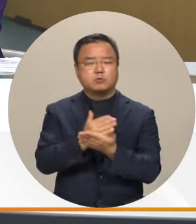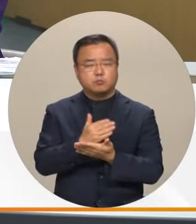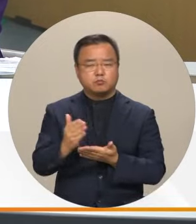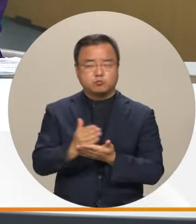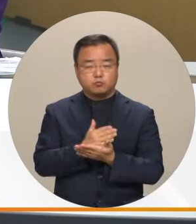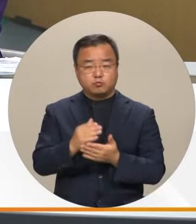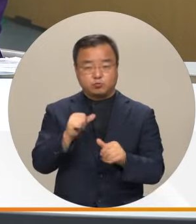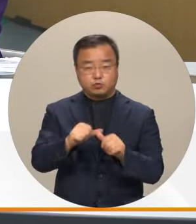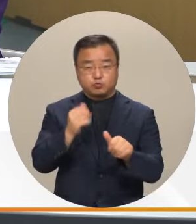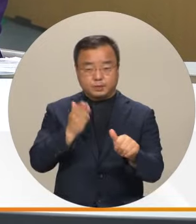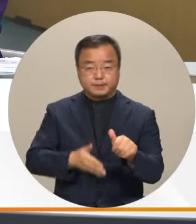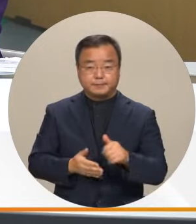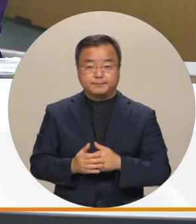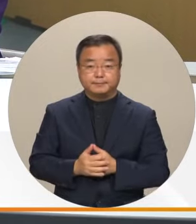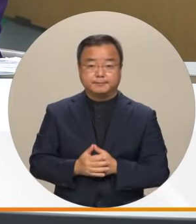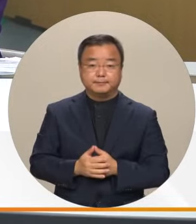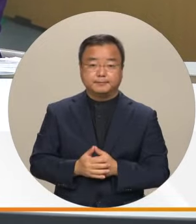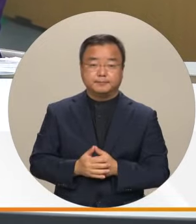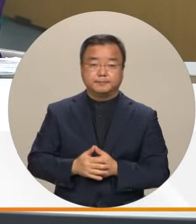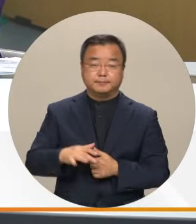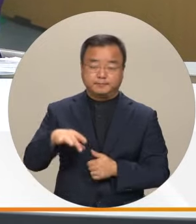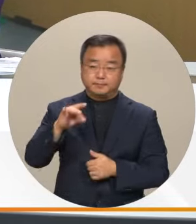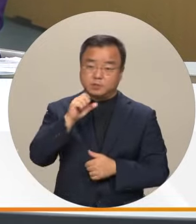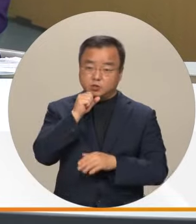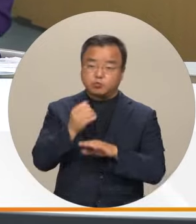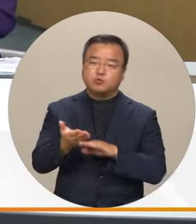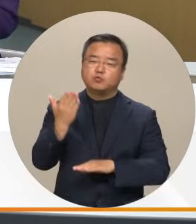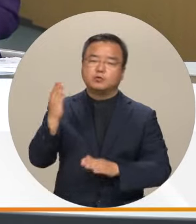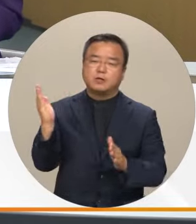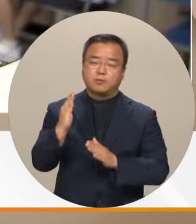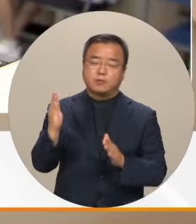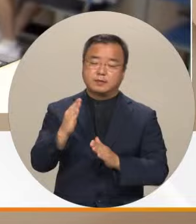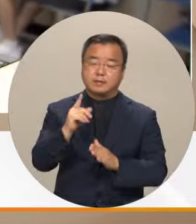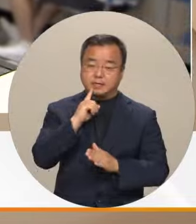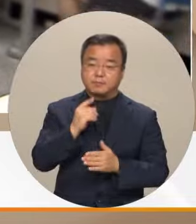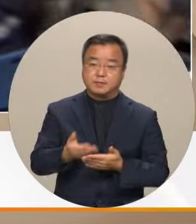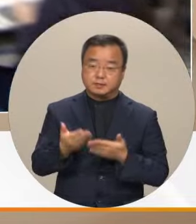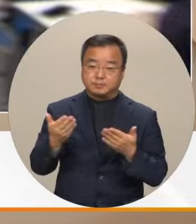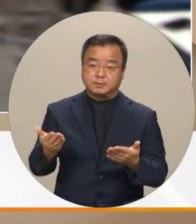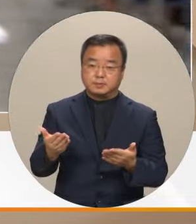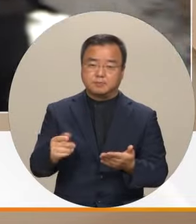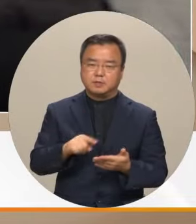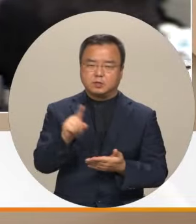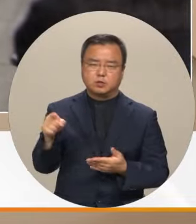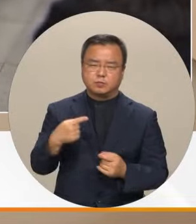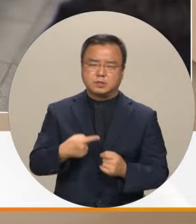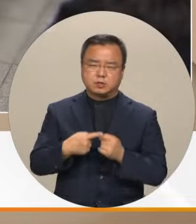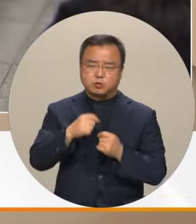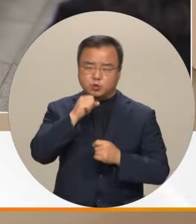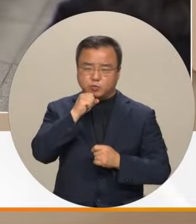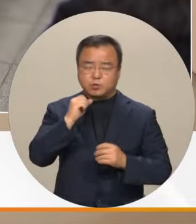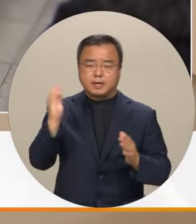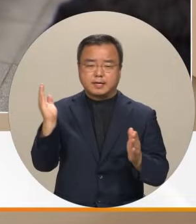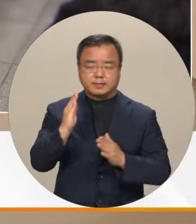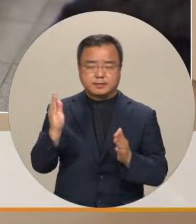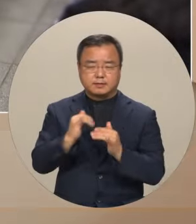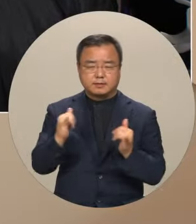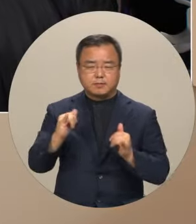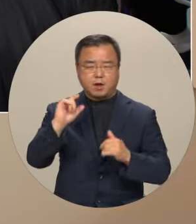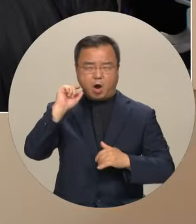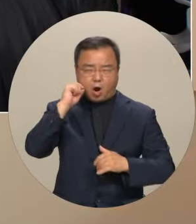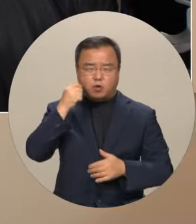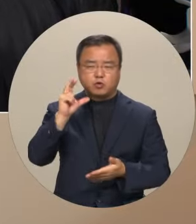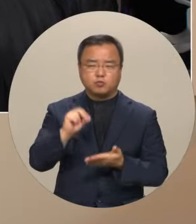좀 해 주실 수 있을까요네 자 먼저 상위권 학생부터 말씀을 드리면요 상위권 학생들은 최상위권 성적을 위해서 고난도 문제